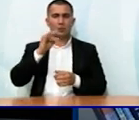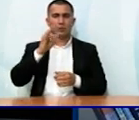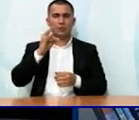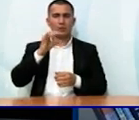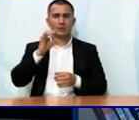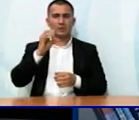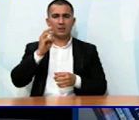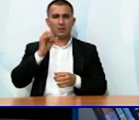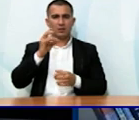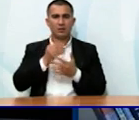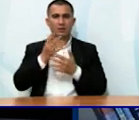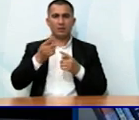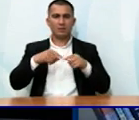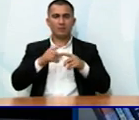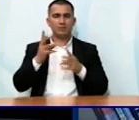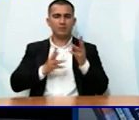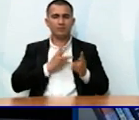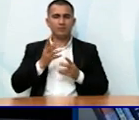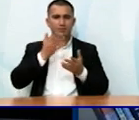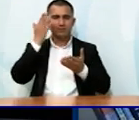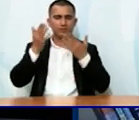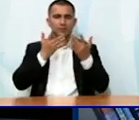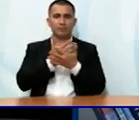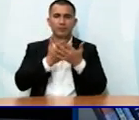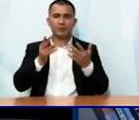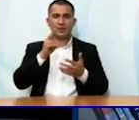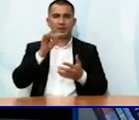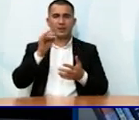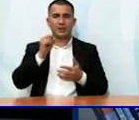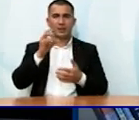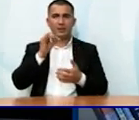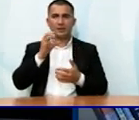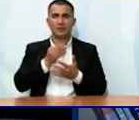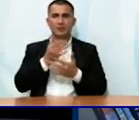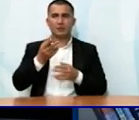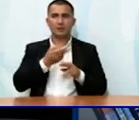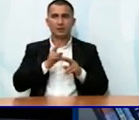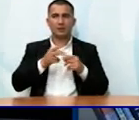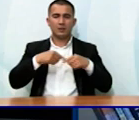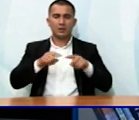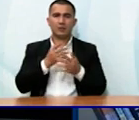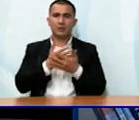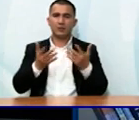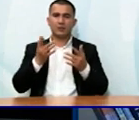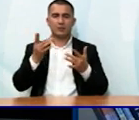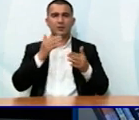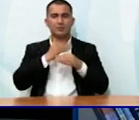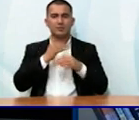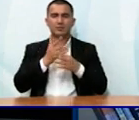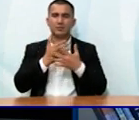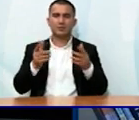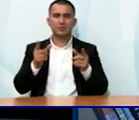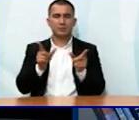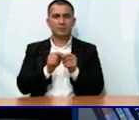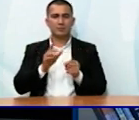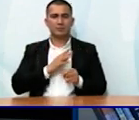bo'lib, u may va xushchaqchaqli xudosi Dionis sharafiga bag'ishlab o'tkaziladigan tadbirlar bilan bog'liq. Hayratda